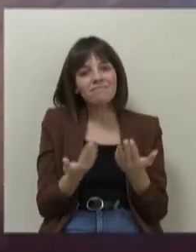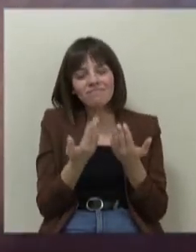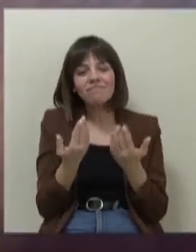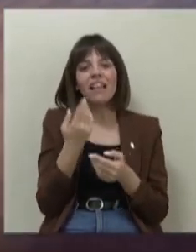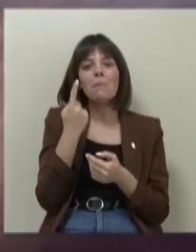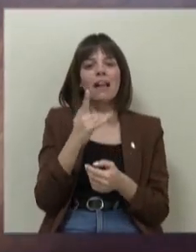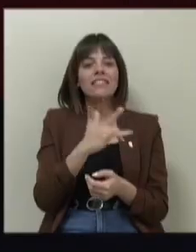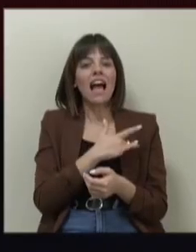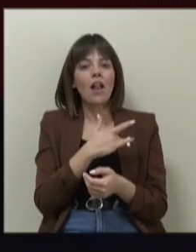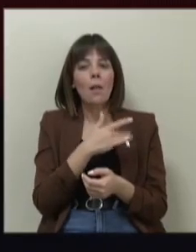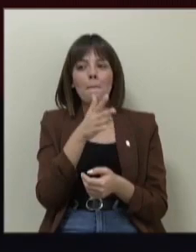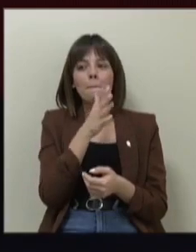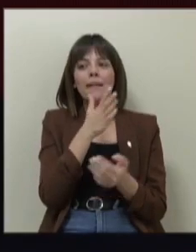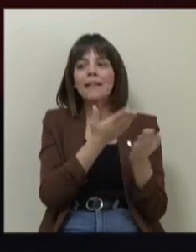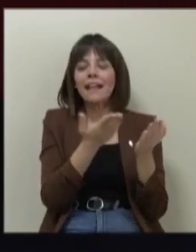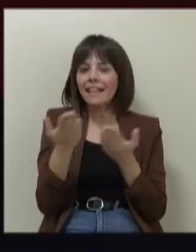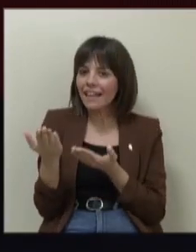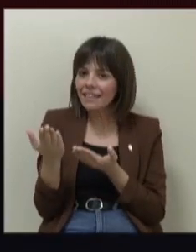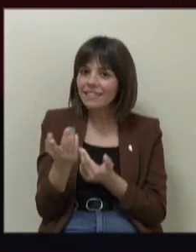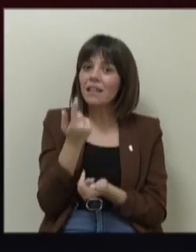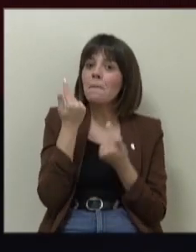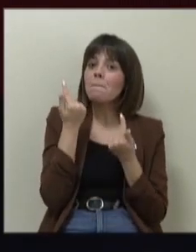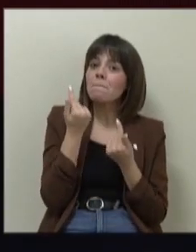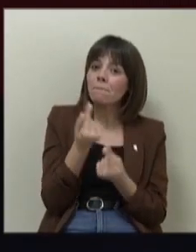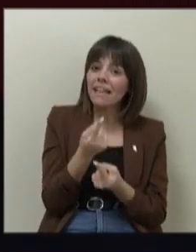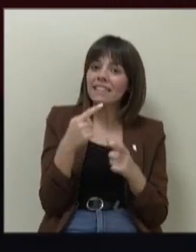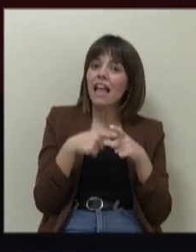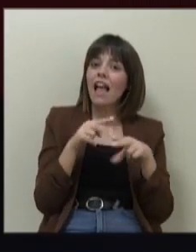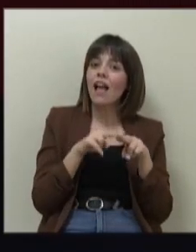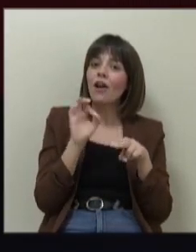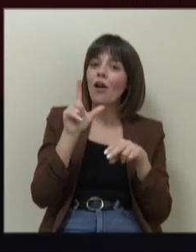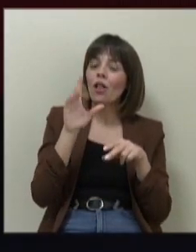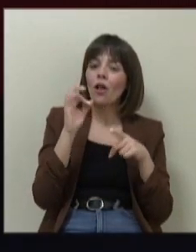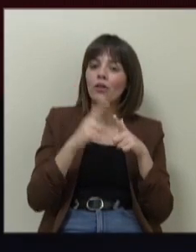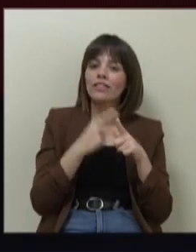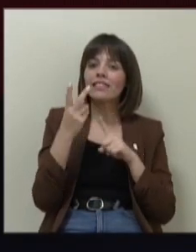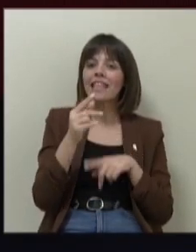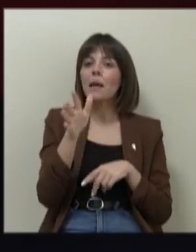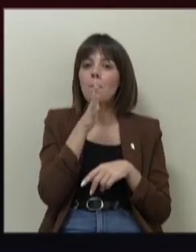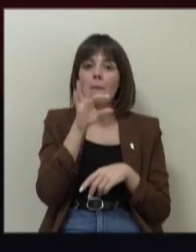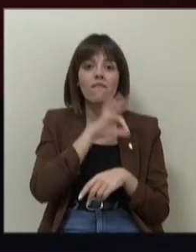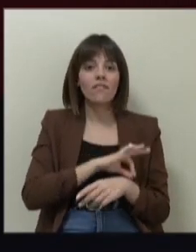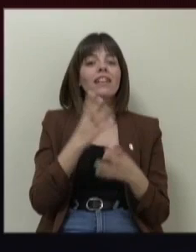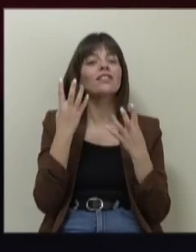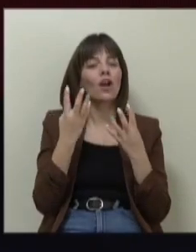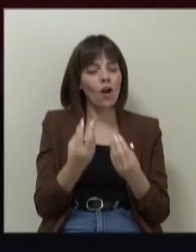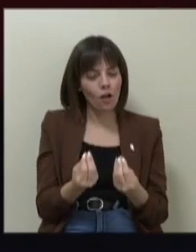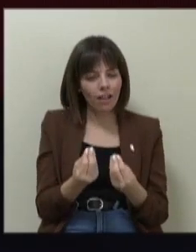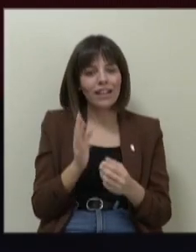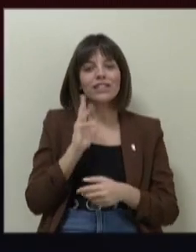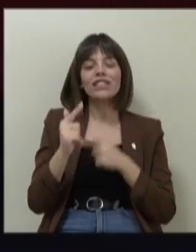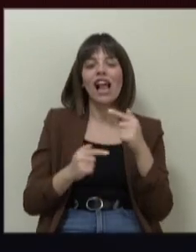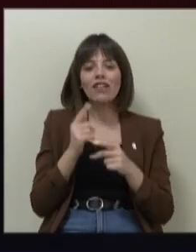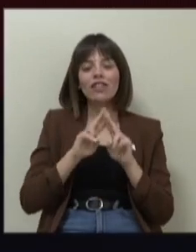biraz Anadolu'nun bilgeliğinden, biraz da ekoloji biliminden faydalanarak geleceğin